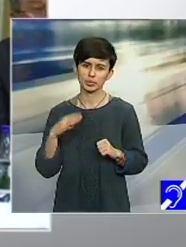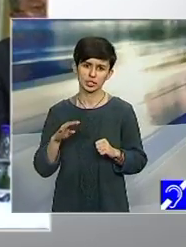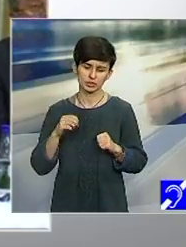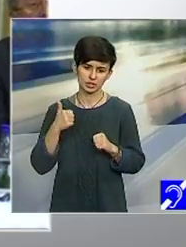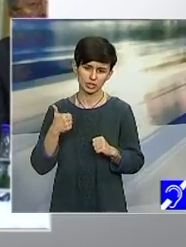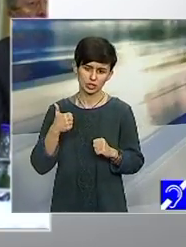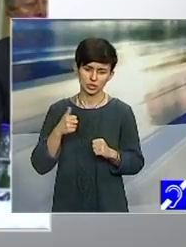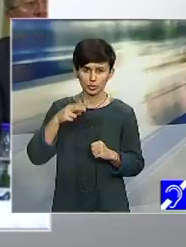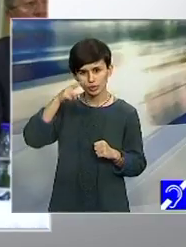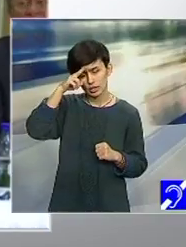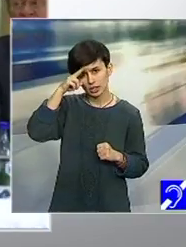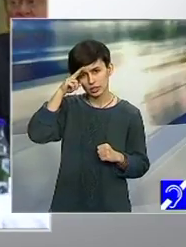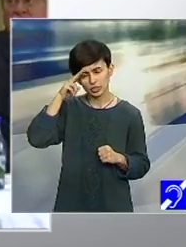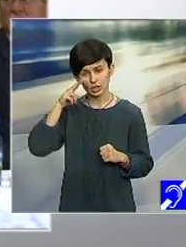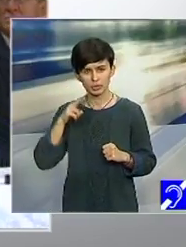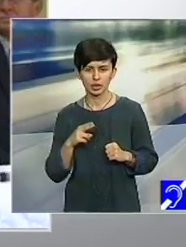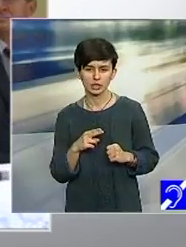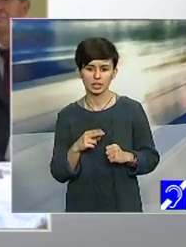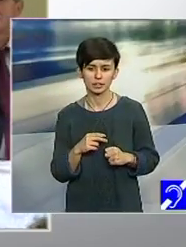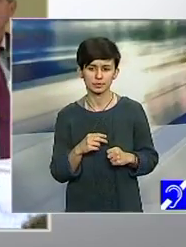1941, germanii predau